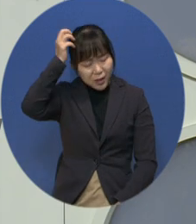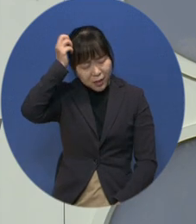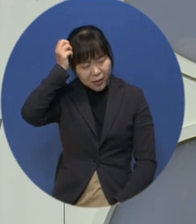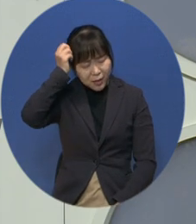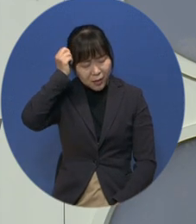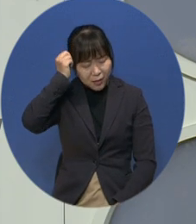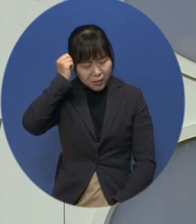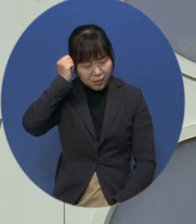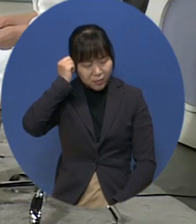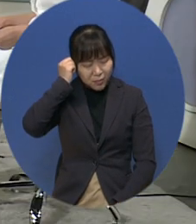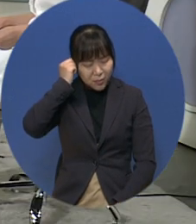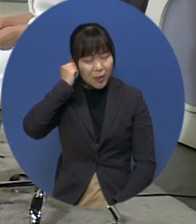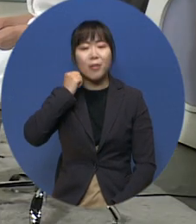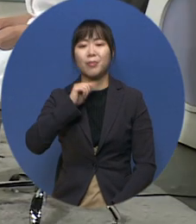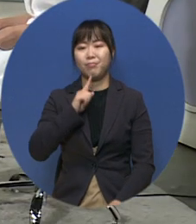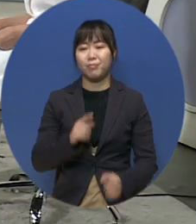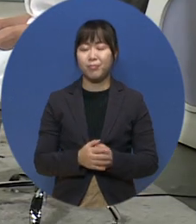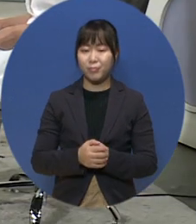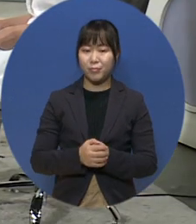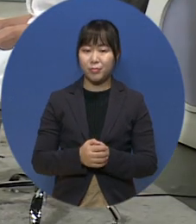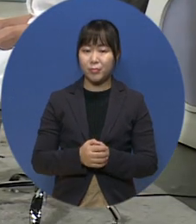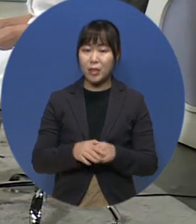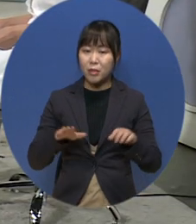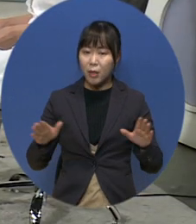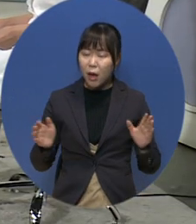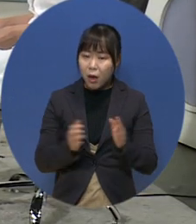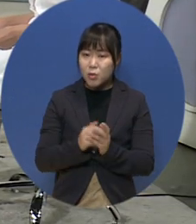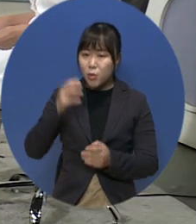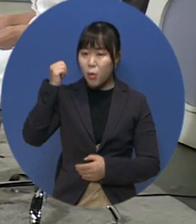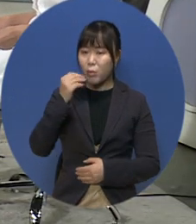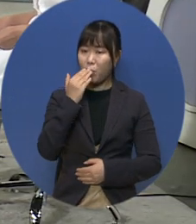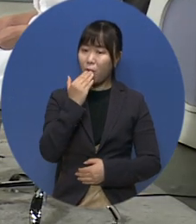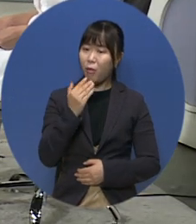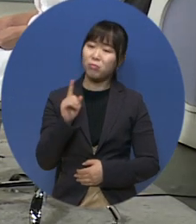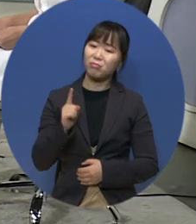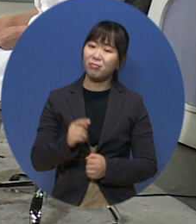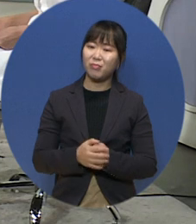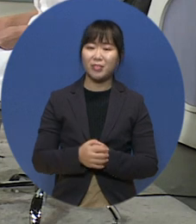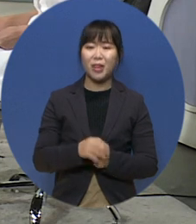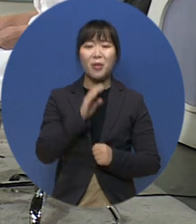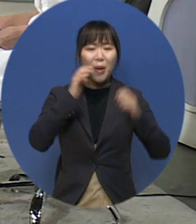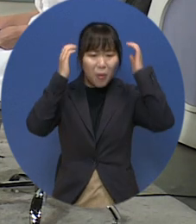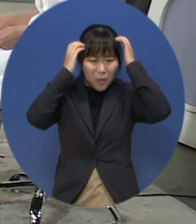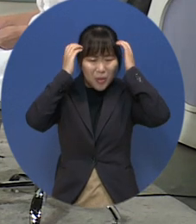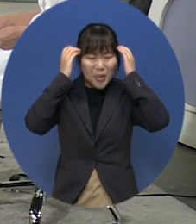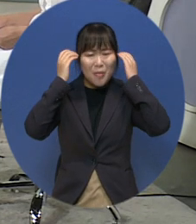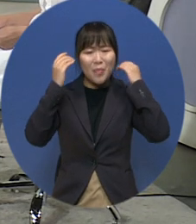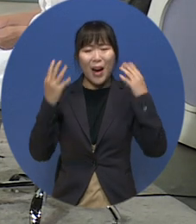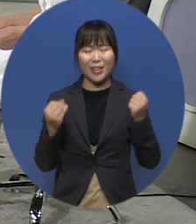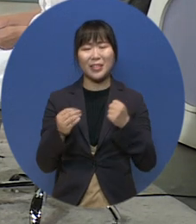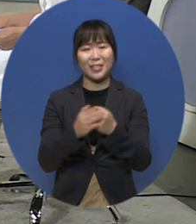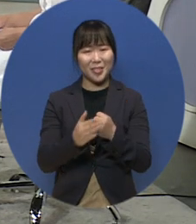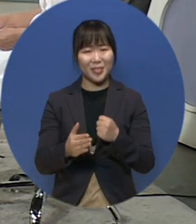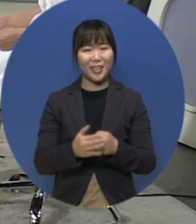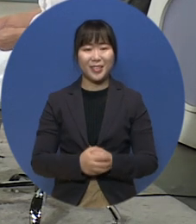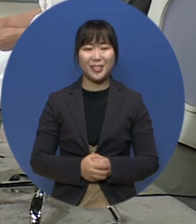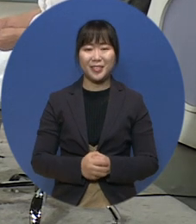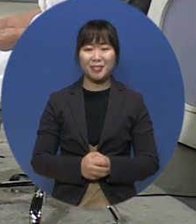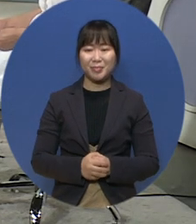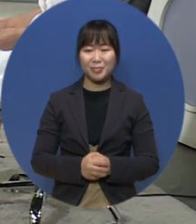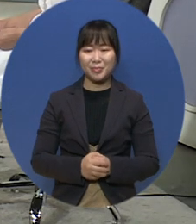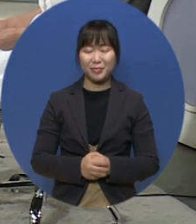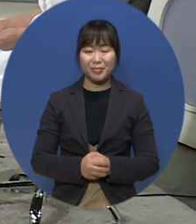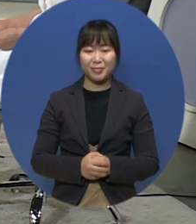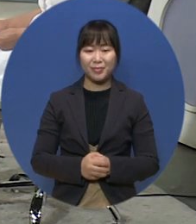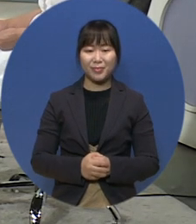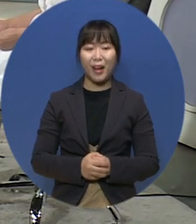아닌가 이렇게 생각합니다. 아니, 근데 그 대사를 어떻게 지금까지 외우고 계실 수가 얼마나 고생을 했으면 지금까지 외웠겠어요. 대단하십니다. 그러니까